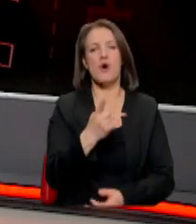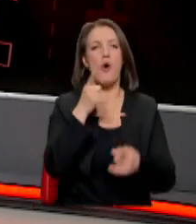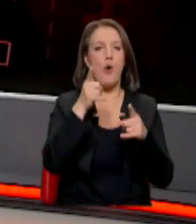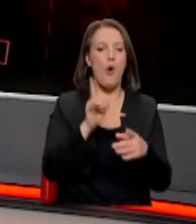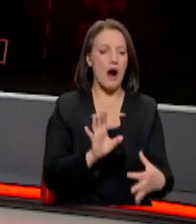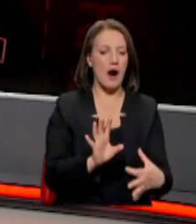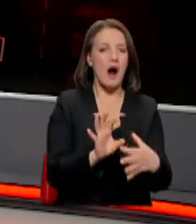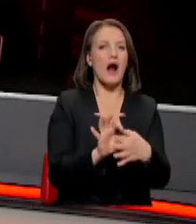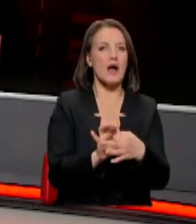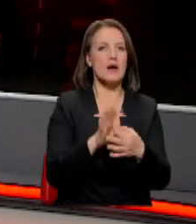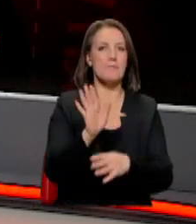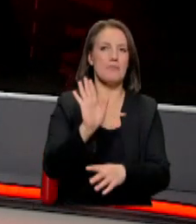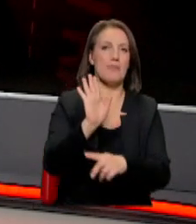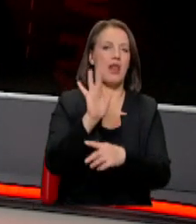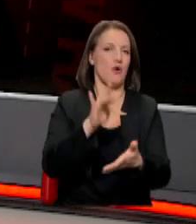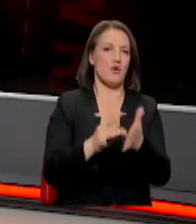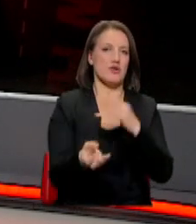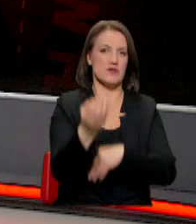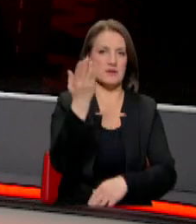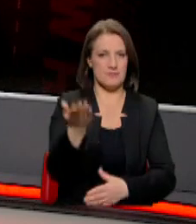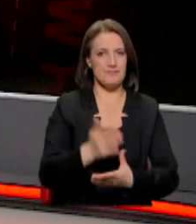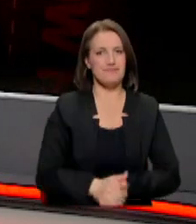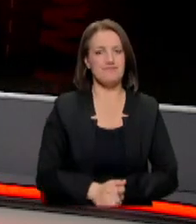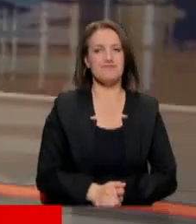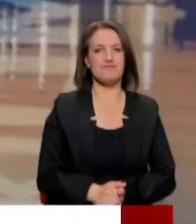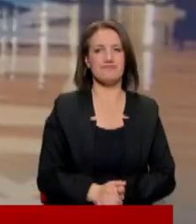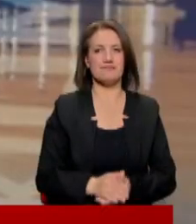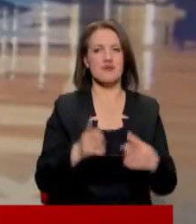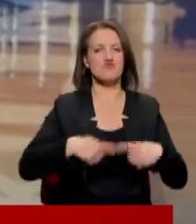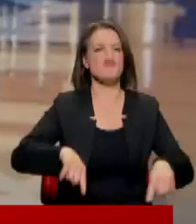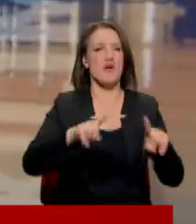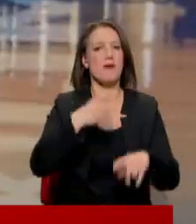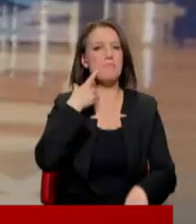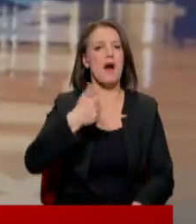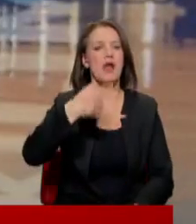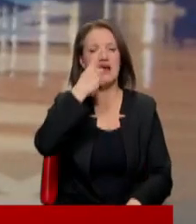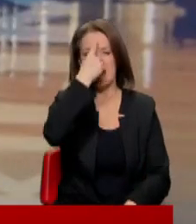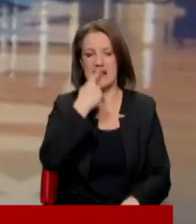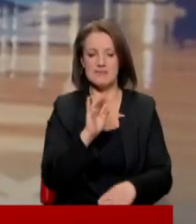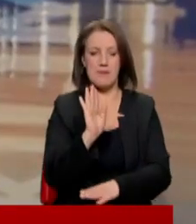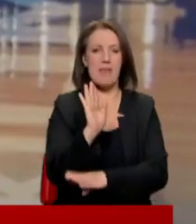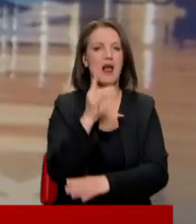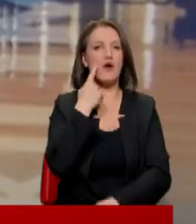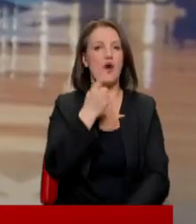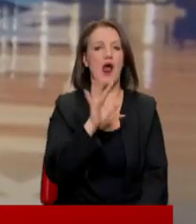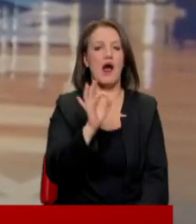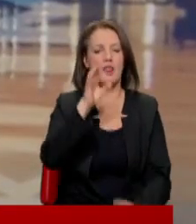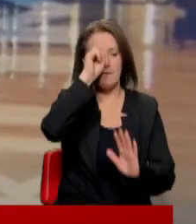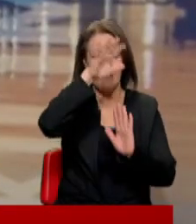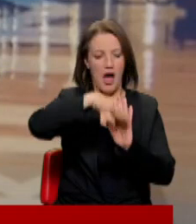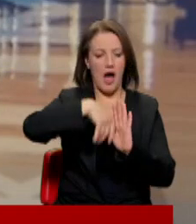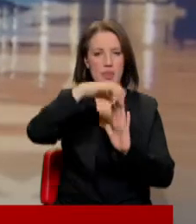o alakanın belgesi ortaya çıktı. Çevre Bakanlığı'nın resmi belgesine göre altın